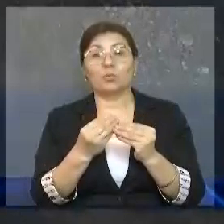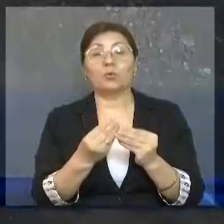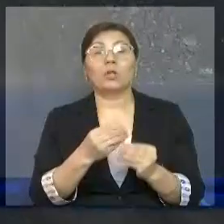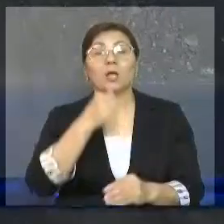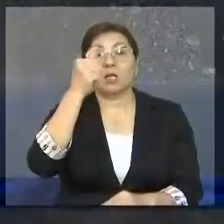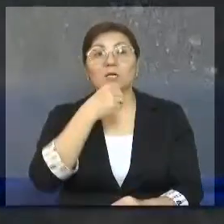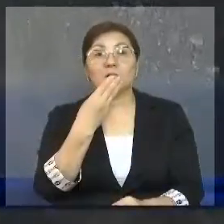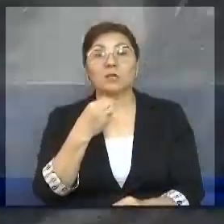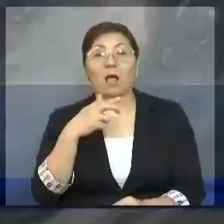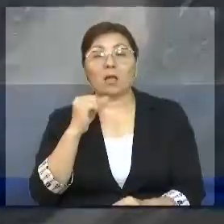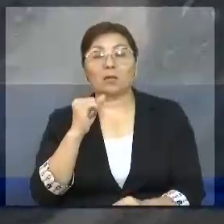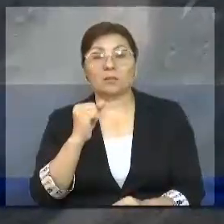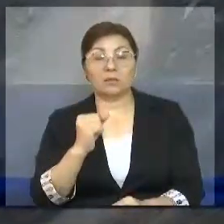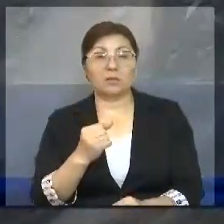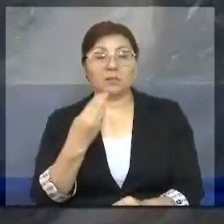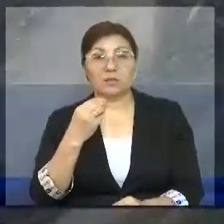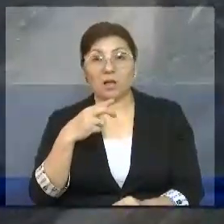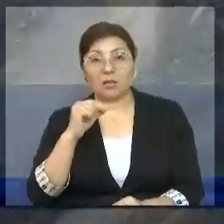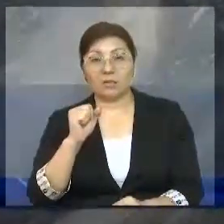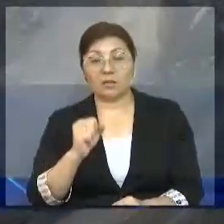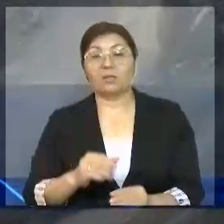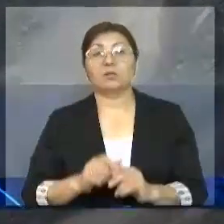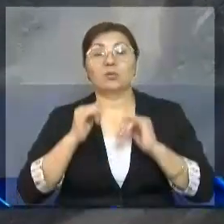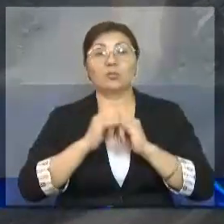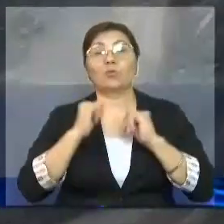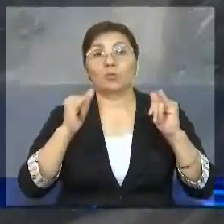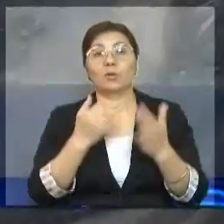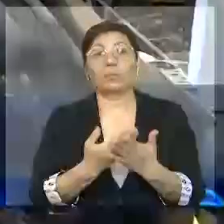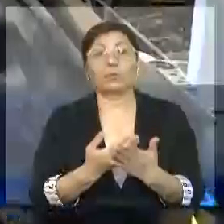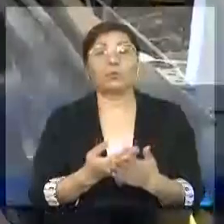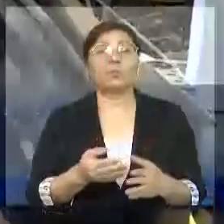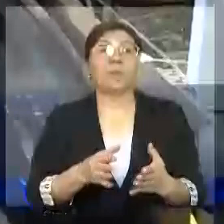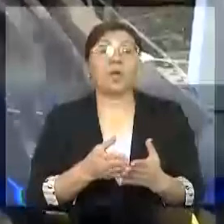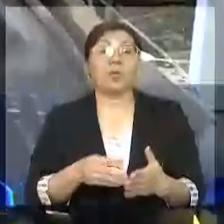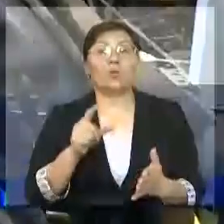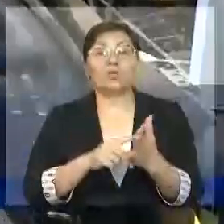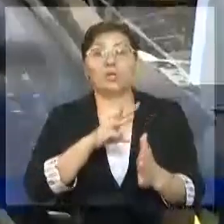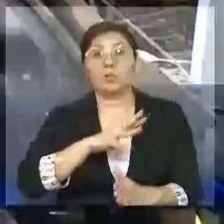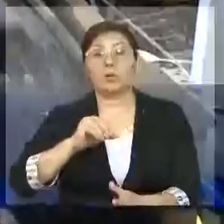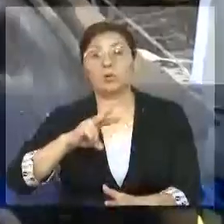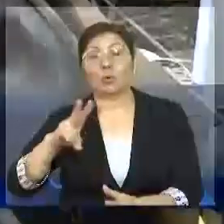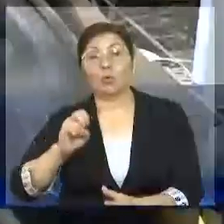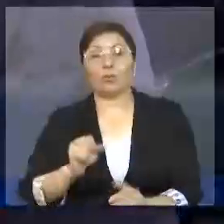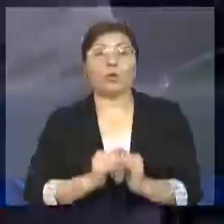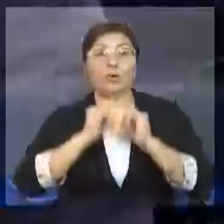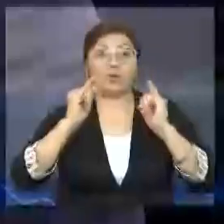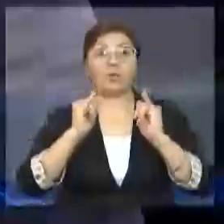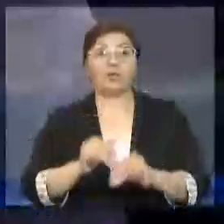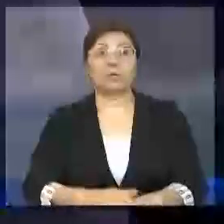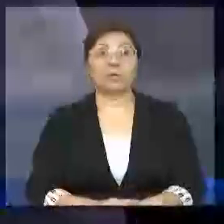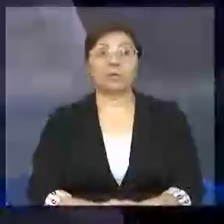кенейет, инвестиция көлемі 2 миллиард теңгеден асады. Бұл бастама қазба мөлшерін 7 миллион тоннаға көбейтеді.